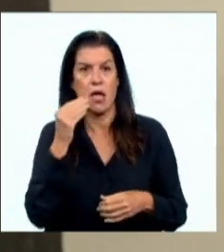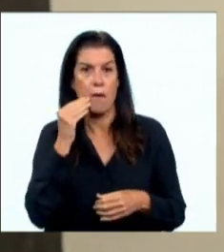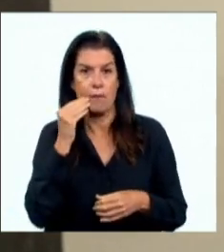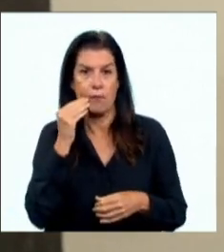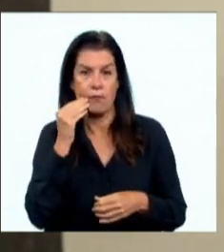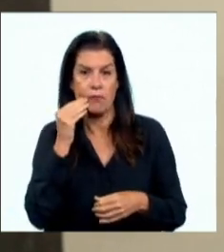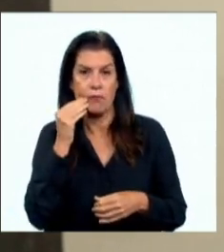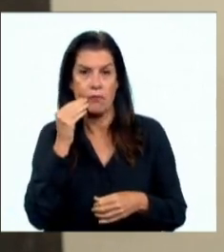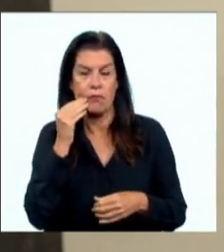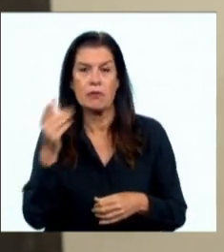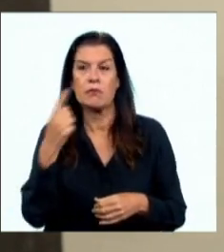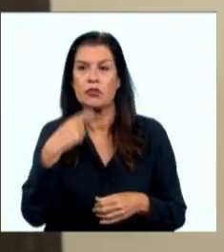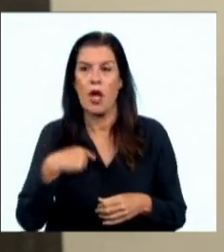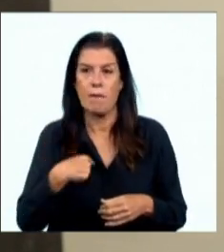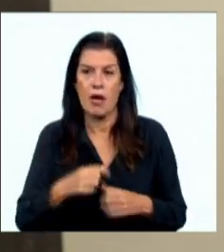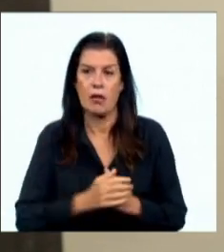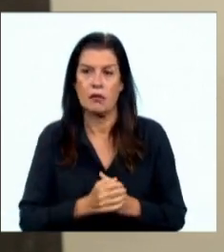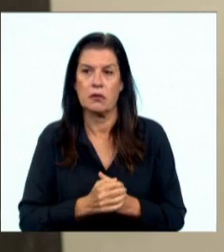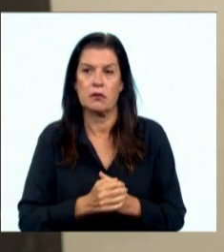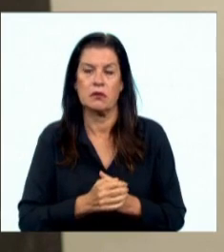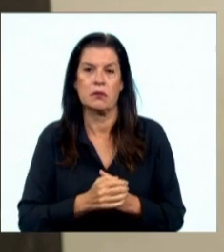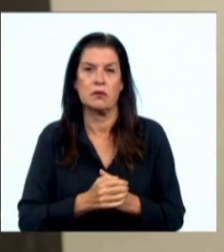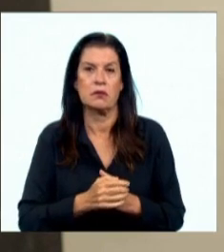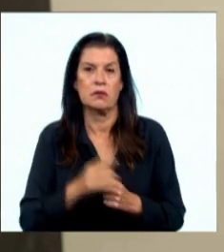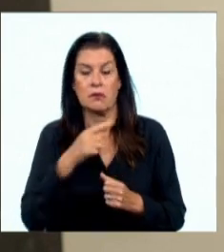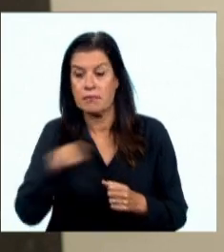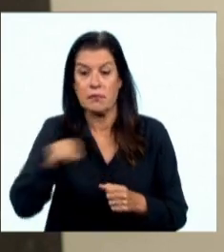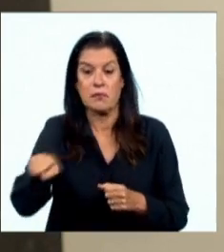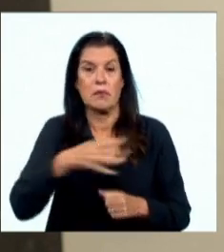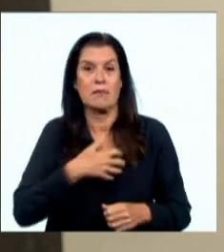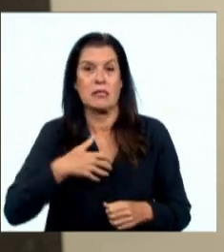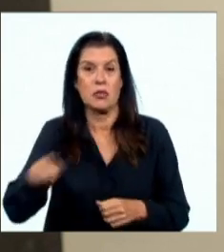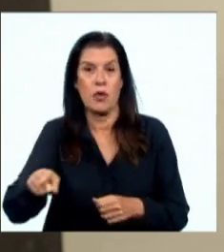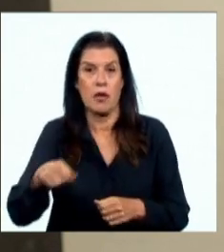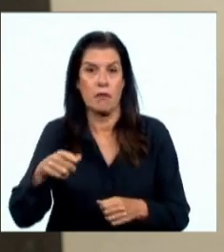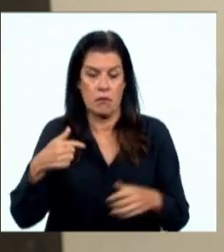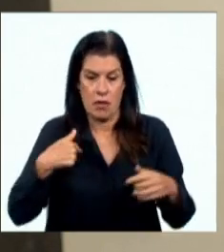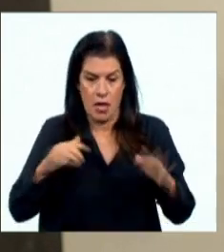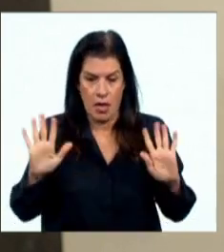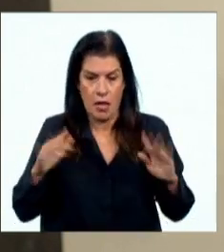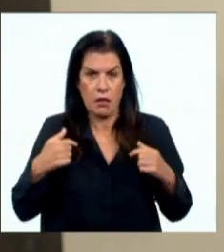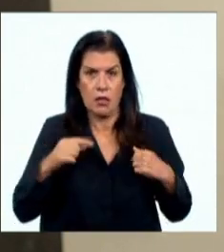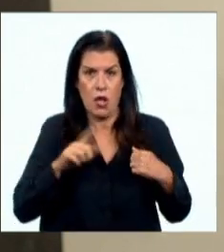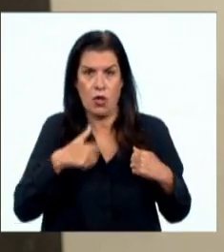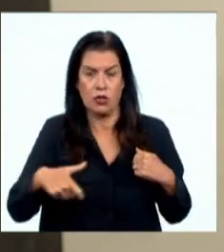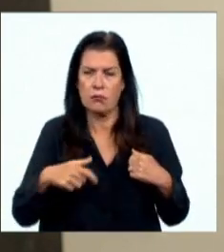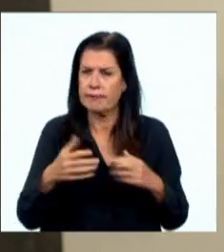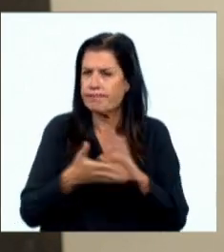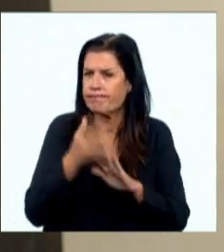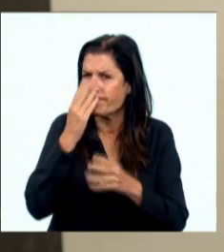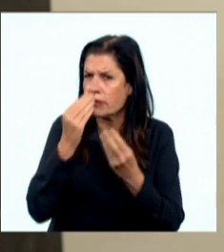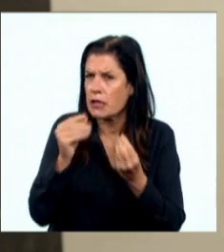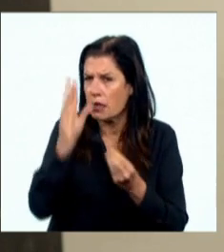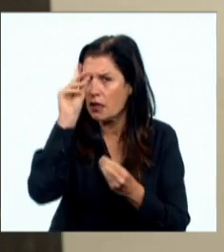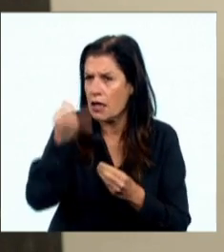שאמר לנו, כאילו עשינו ככה להמיס את הפצועים עליו, ושהוא חף מפשע. חשדנו בו מאוד, אמרנו, כאילו, תאר בנו את הסימן